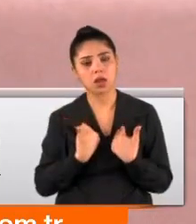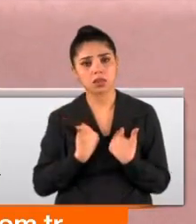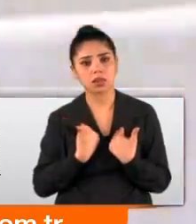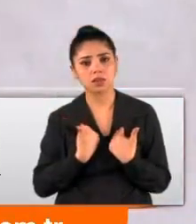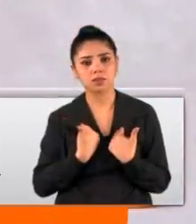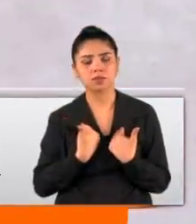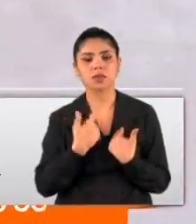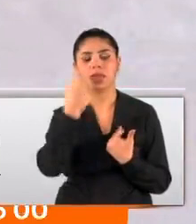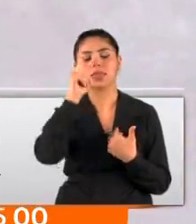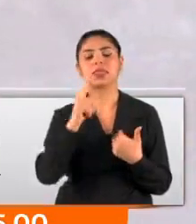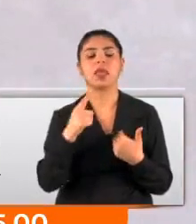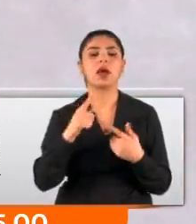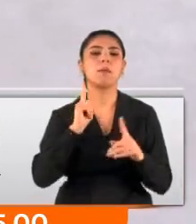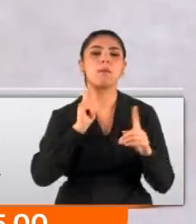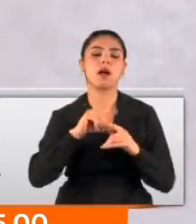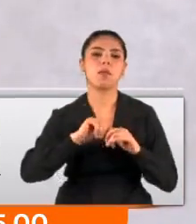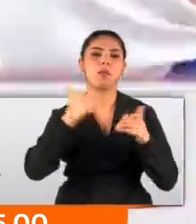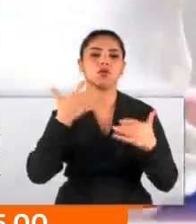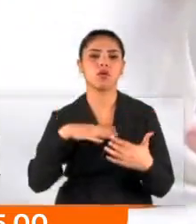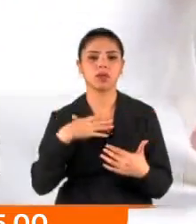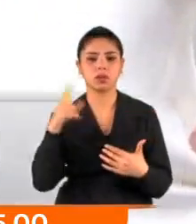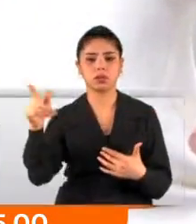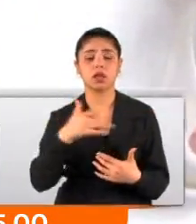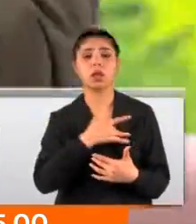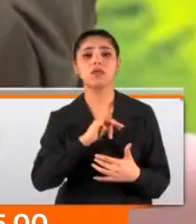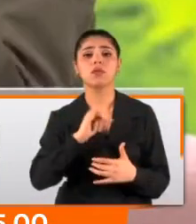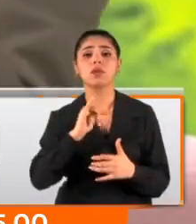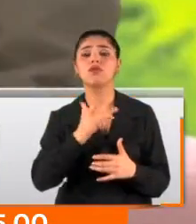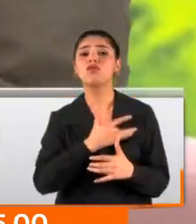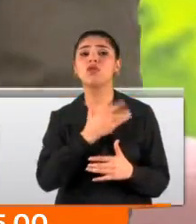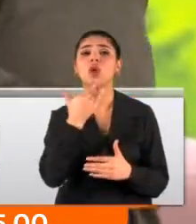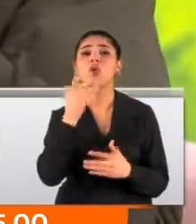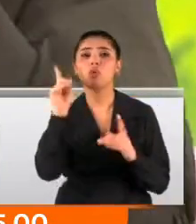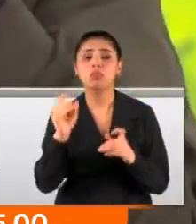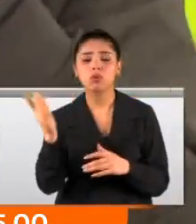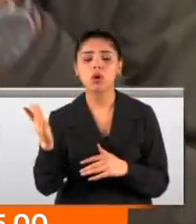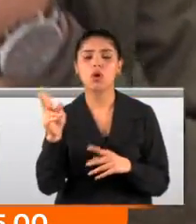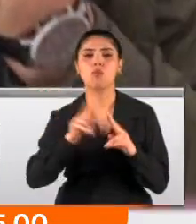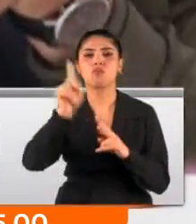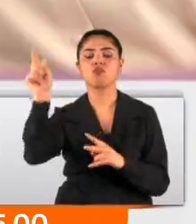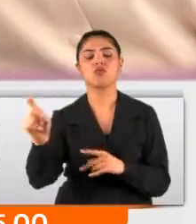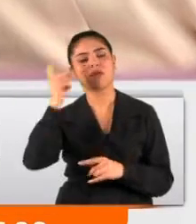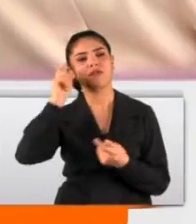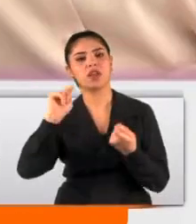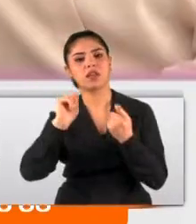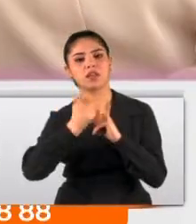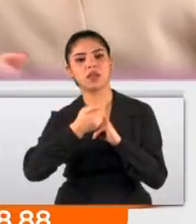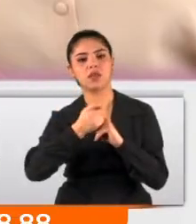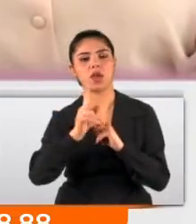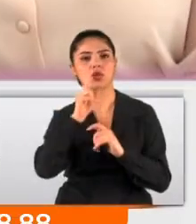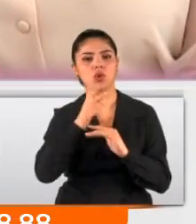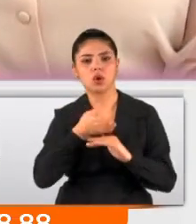gelse de boşanmaya geldim. İçiniz biraz sızlıyor mu? Hiç sızlamıyor. Ama Muzaffer Döner tekrar karar değiştirdi. Son